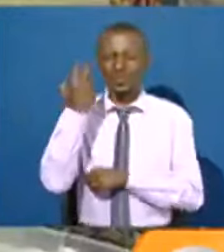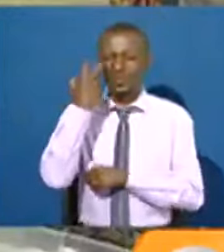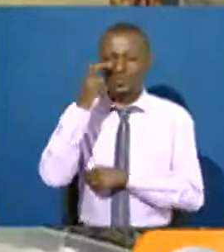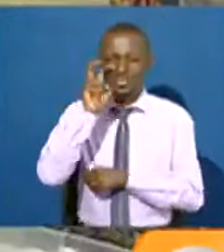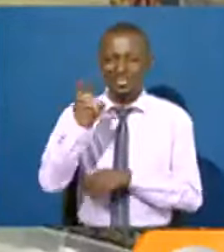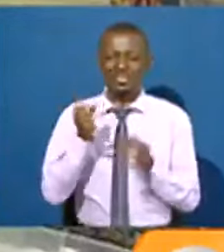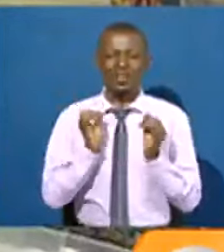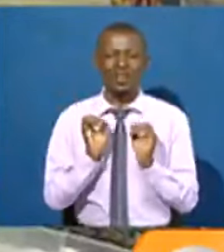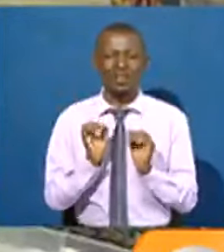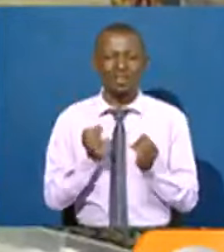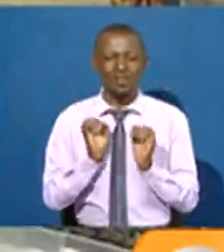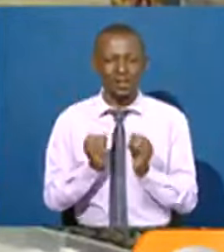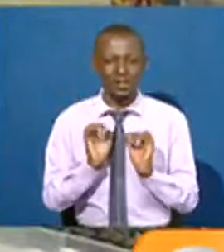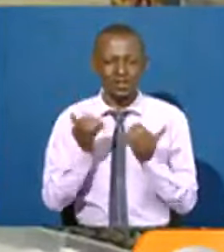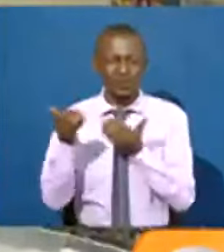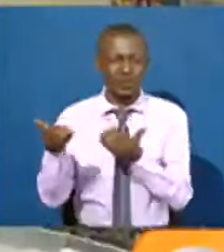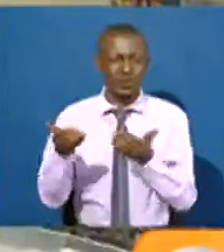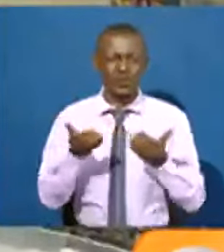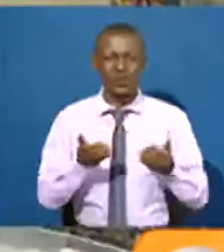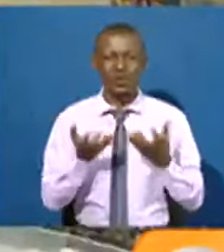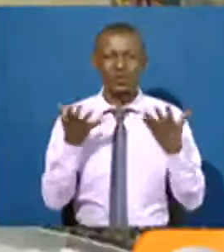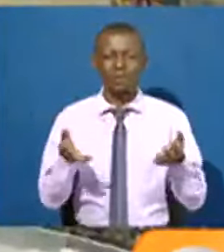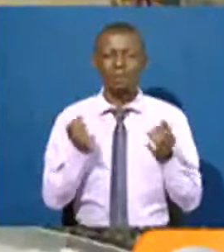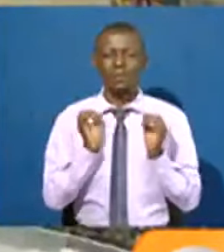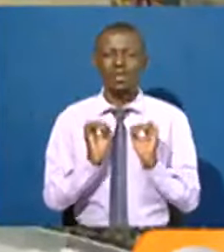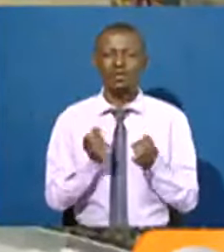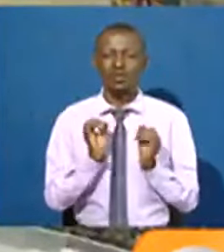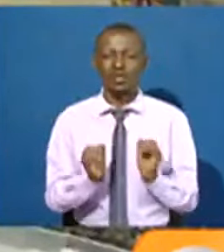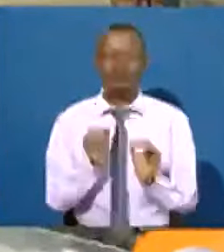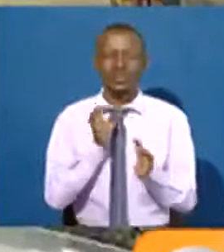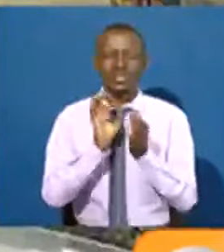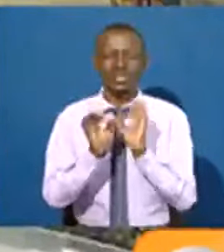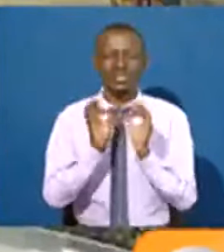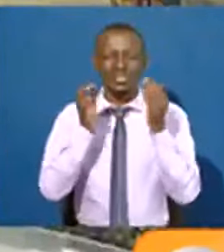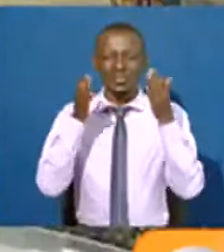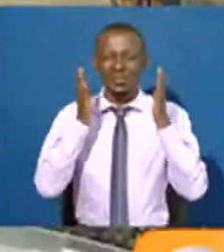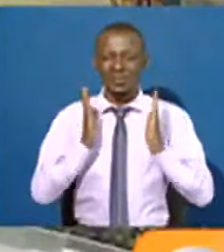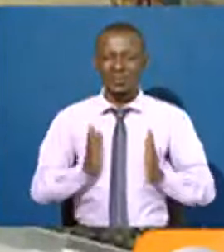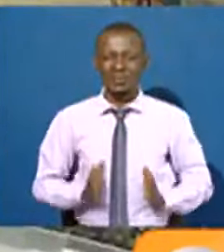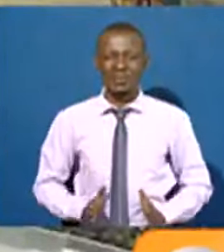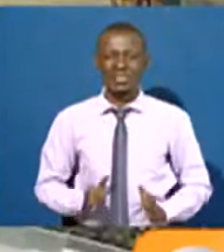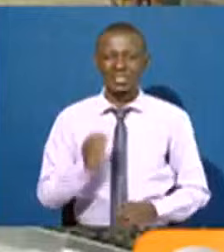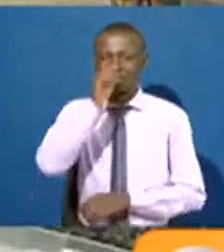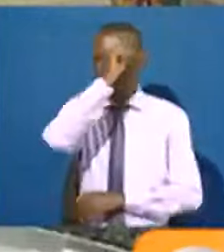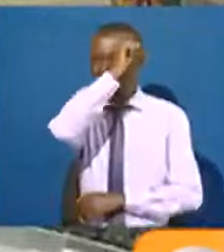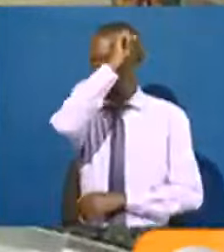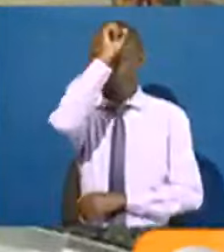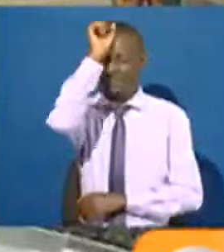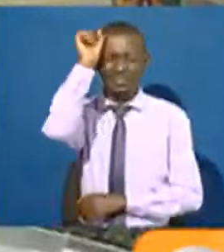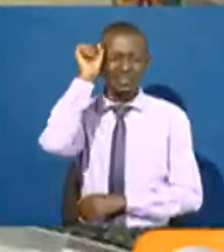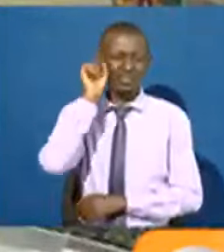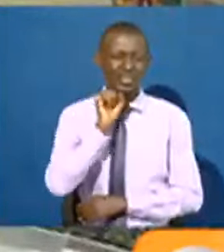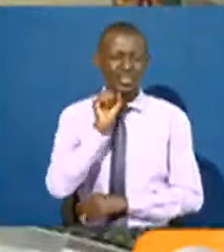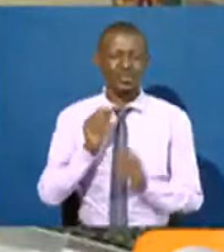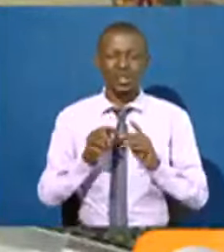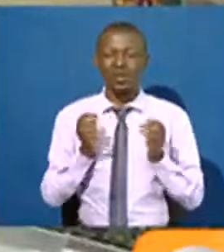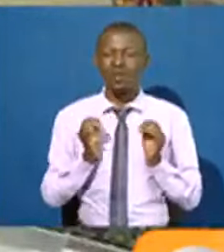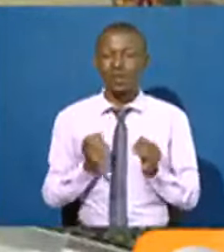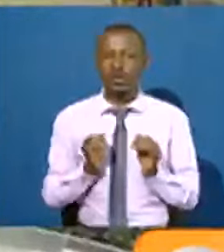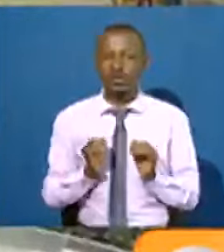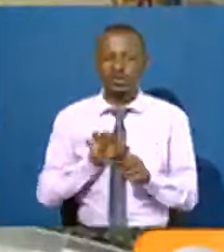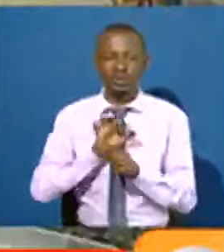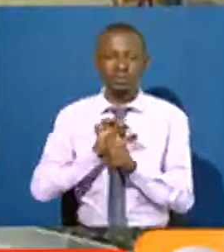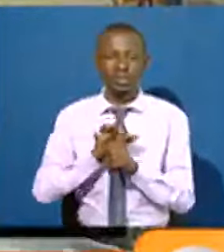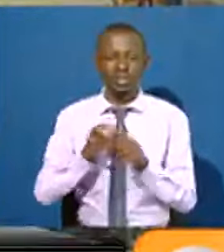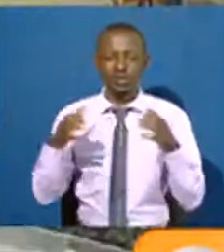Chagua taarifa zetu. Karibu basi ni kupashe nikiwa na mwenzangu upande wa pili Stanley Kinyanjui, na tunaanza na taarifa kwamba mamia